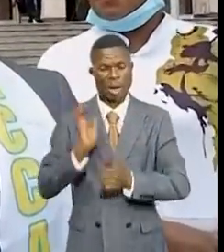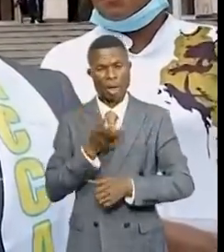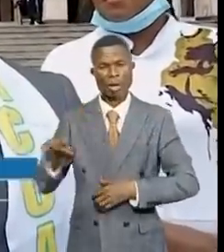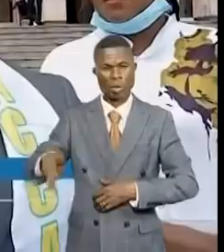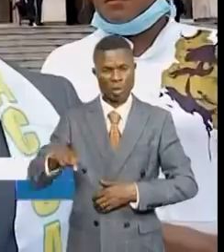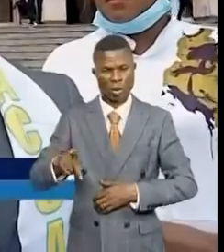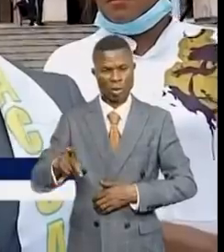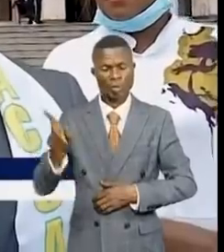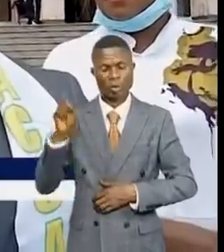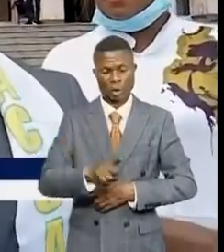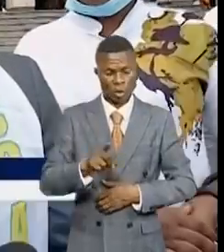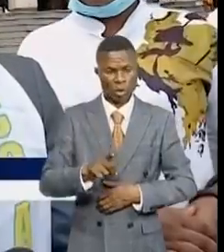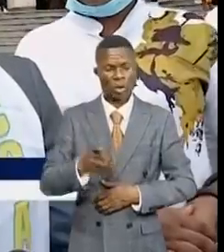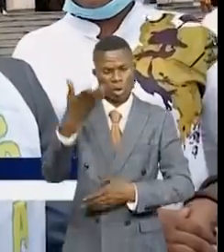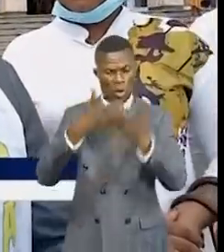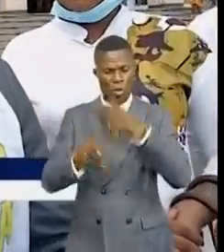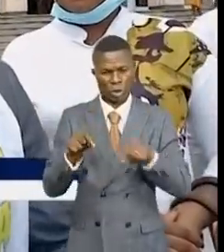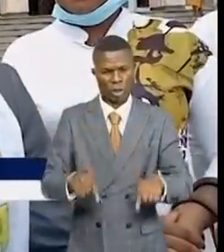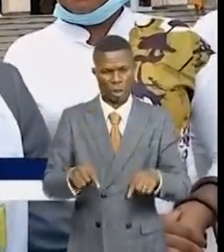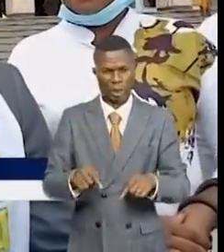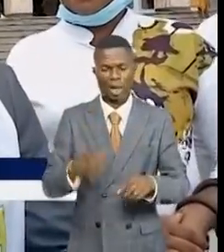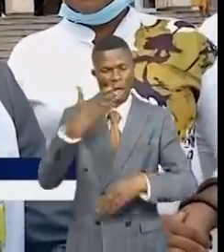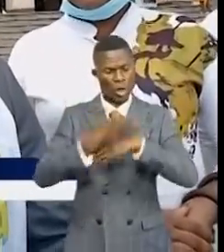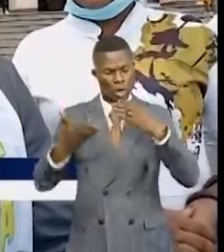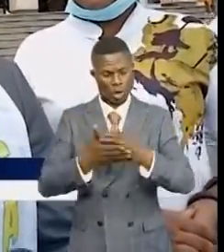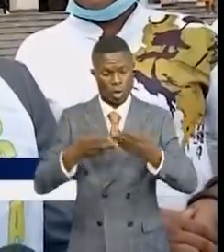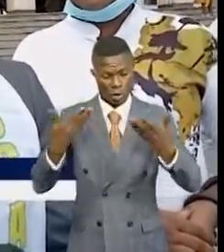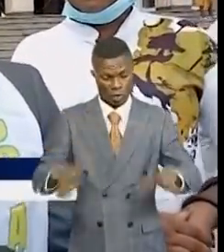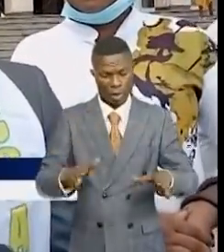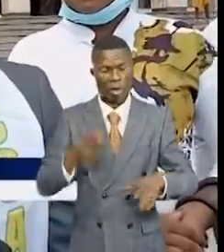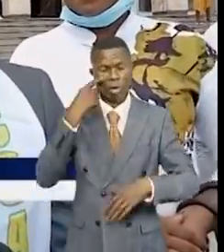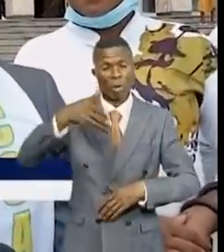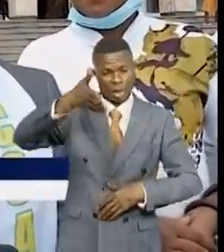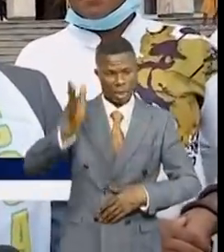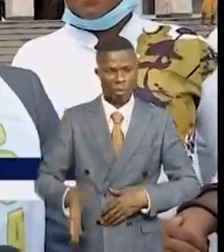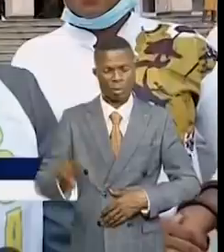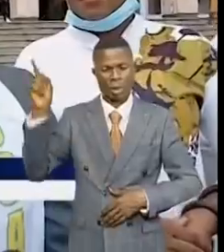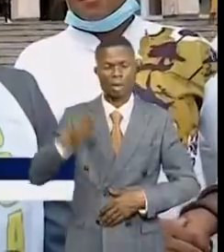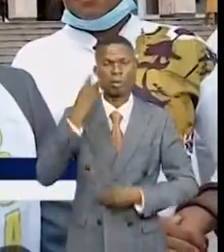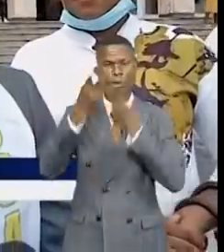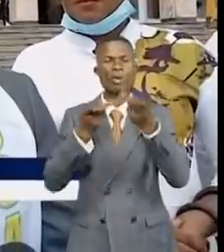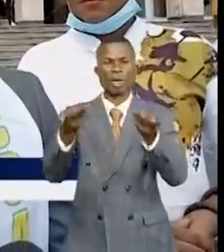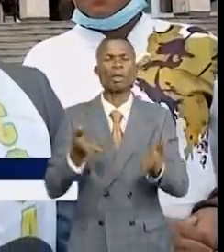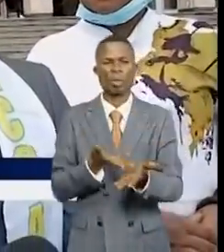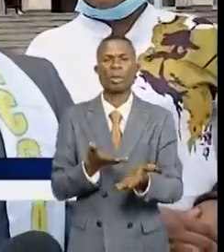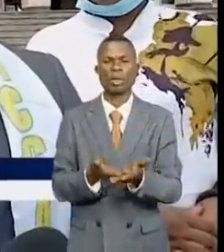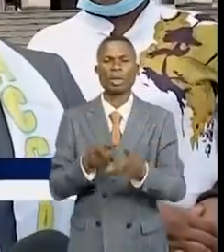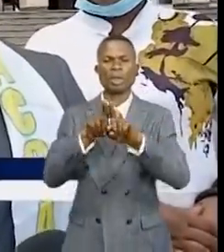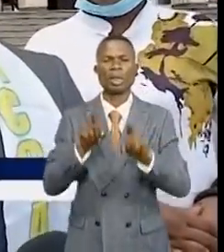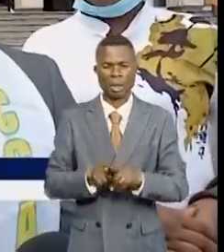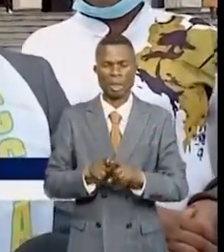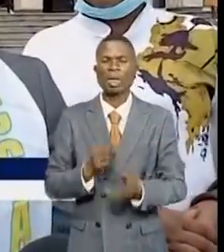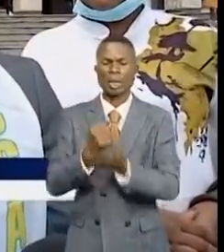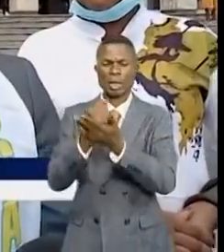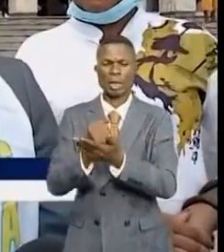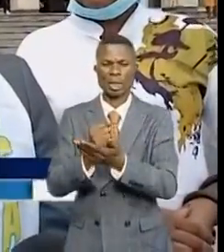on viendra trouver de change ici. Pourquoi ? Une fois réhabilité, on suppose que les experts auront le temps de visiter ces endroits. Et cela fera en